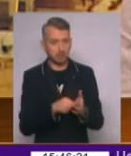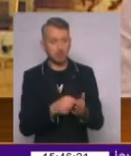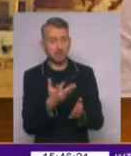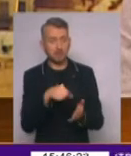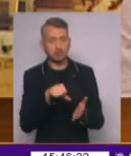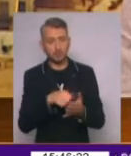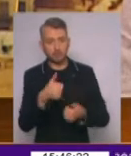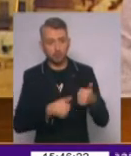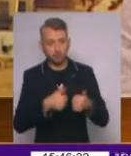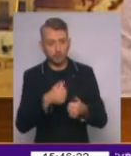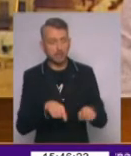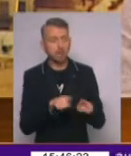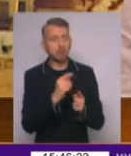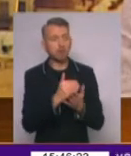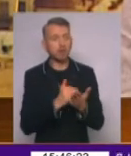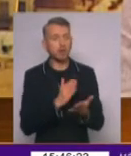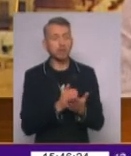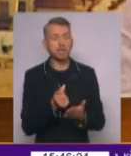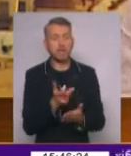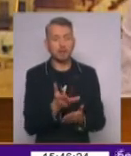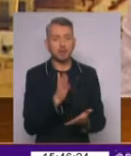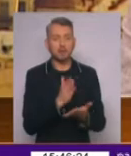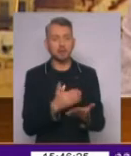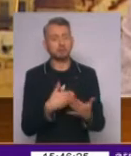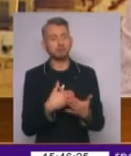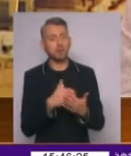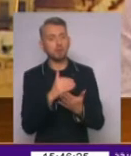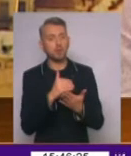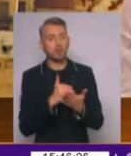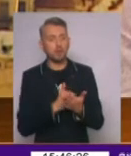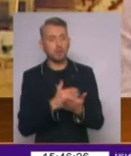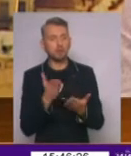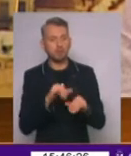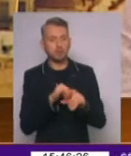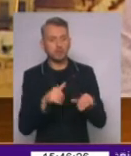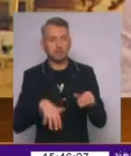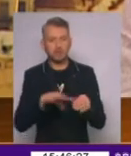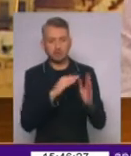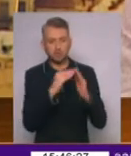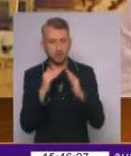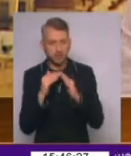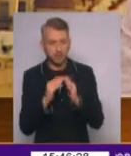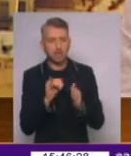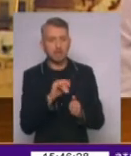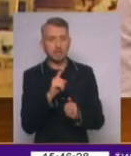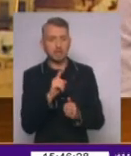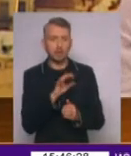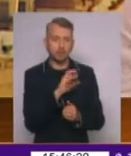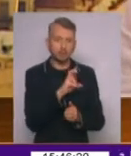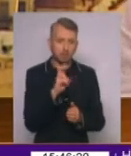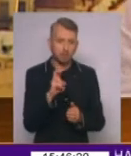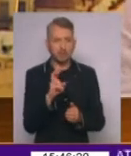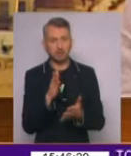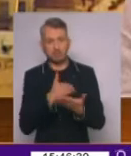участь у конкурсі. І таких програм є декілька. Є також, наприклад, програма, яка поширюється на всі будинки із ОСББ і без